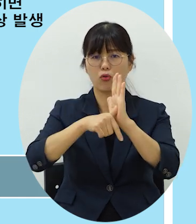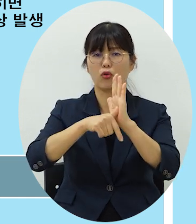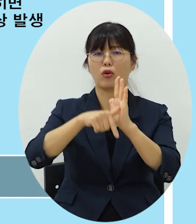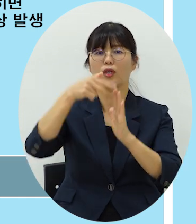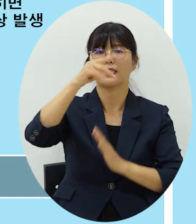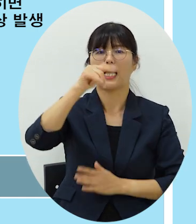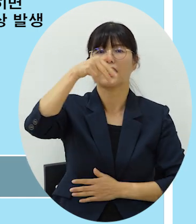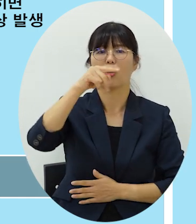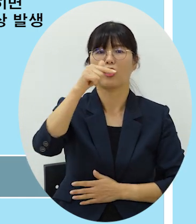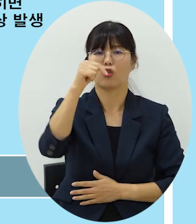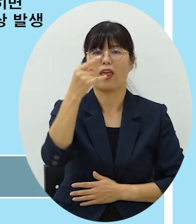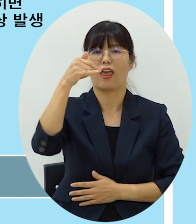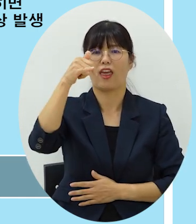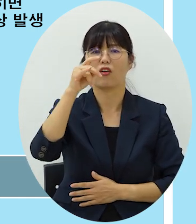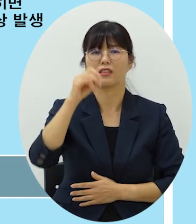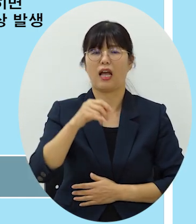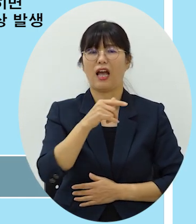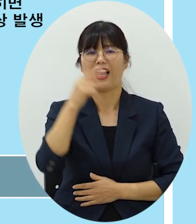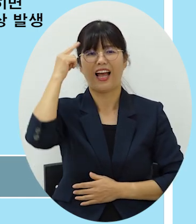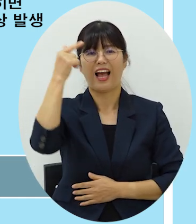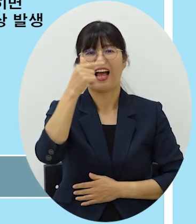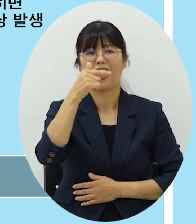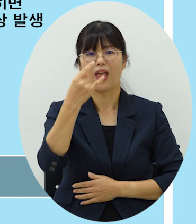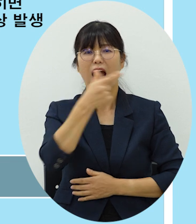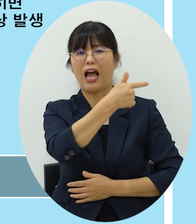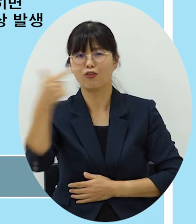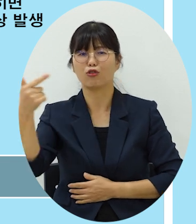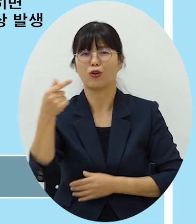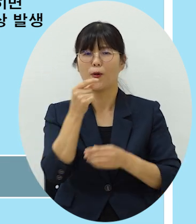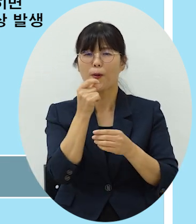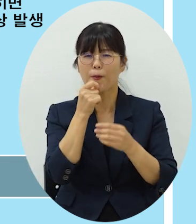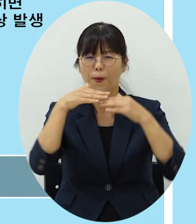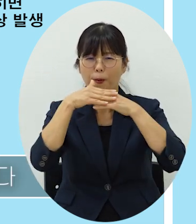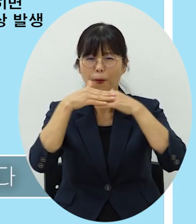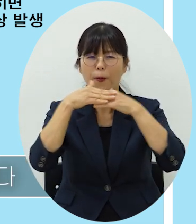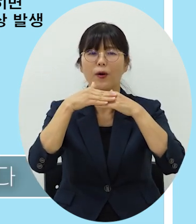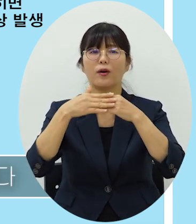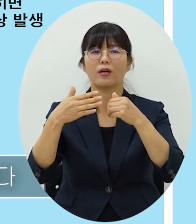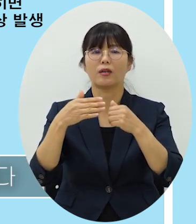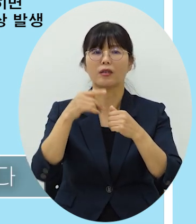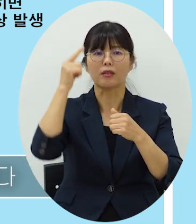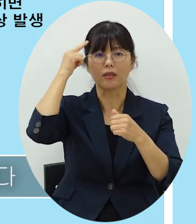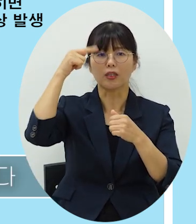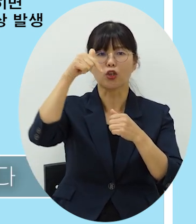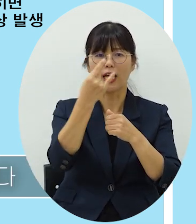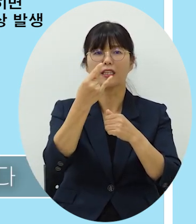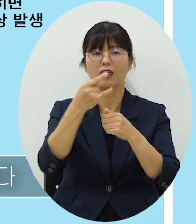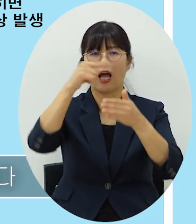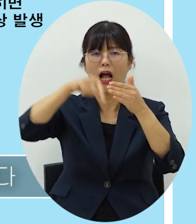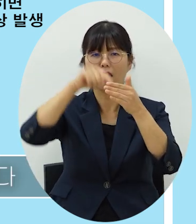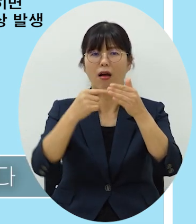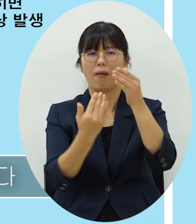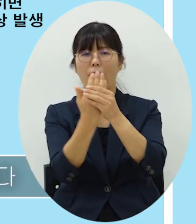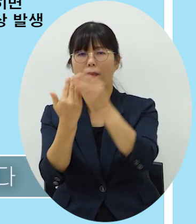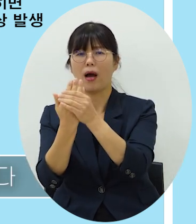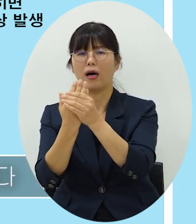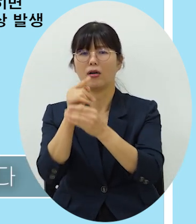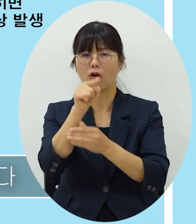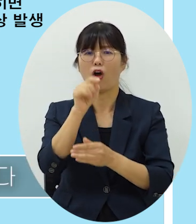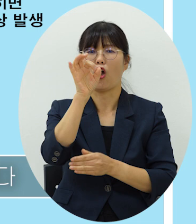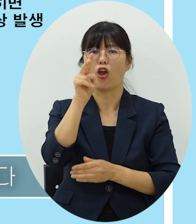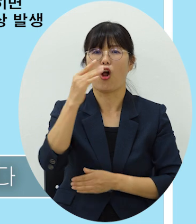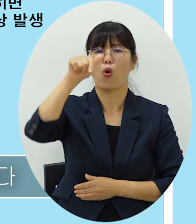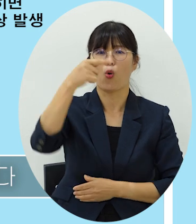색전성 뇌경색이라 합니다. 뇌에 아주 작은 혈관에 혈전이 발생하여 뇌 실질 내에 발생하는 작은